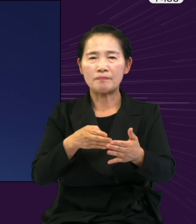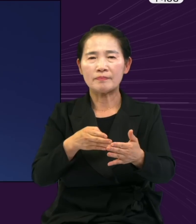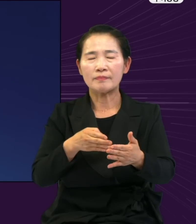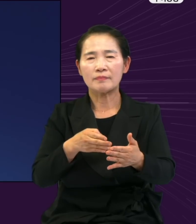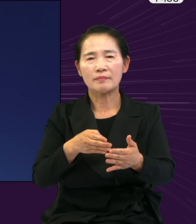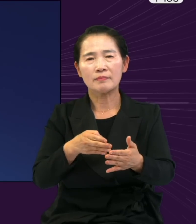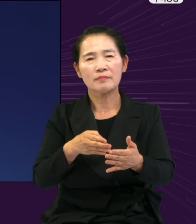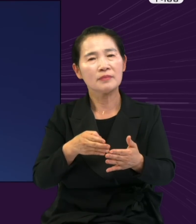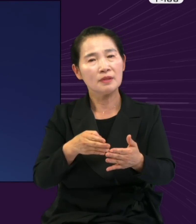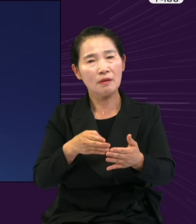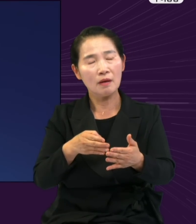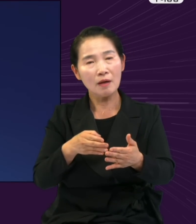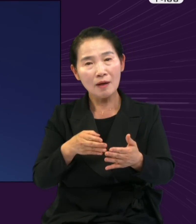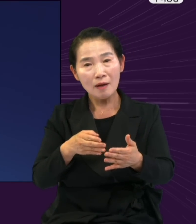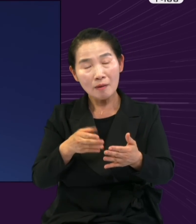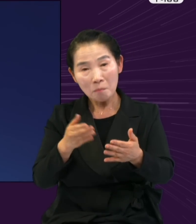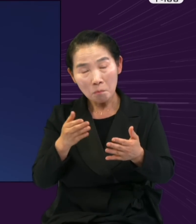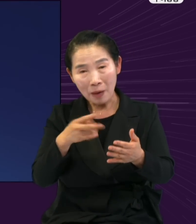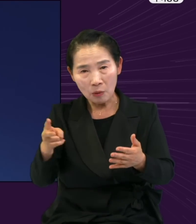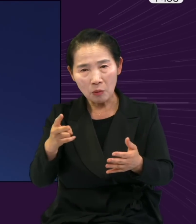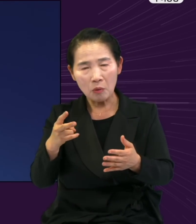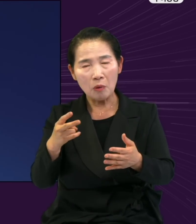하나님 응답하지 않은 건 아니죠.